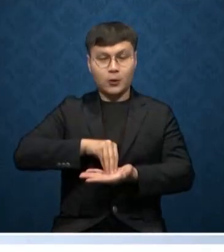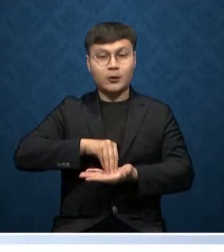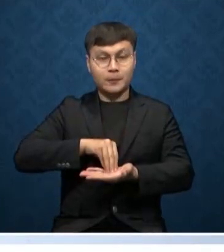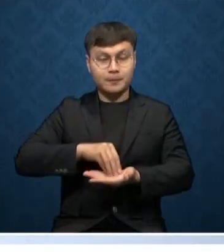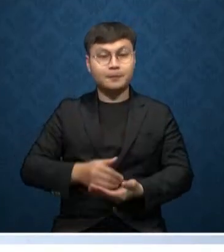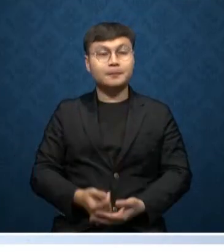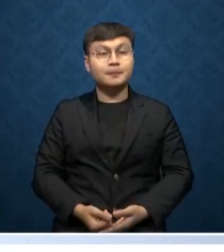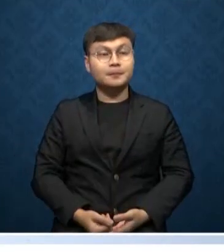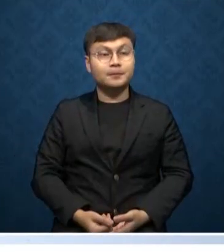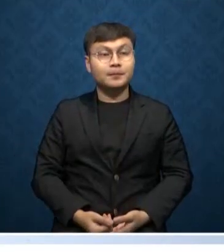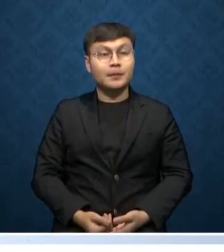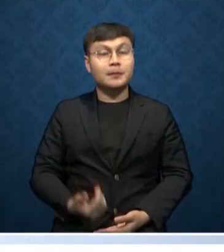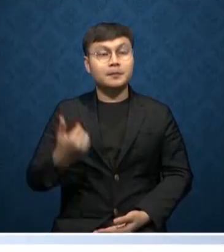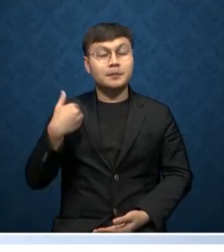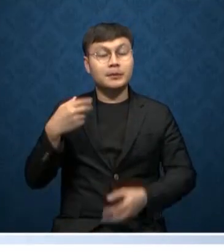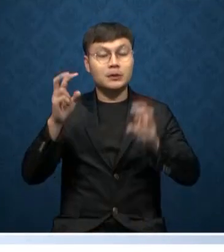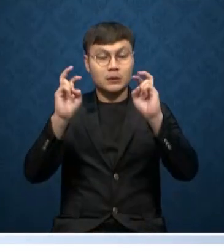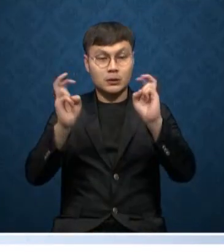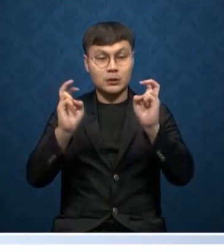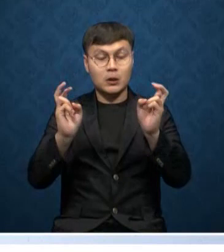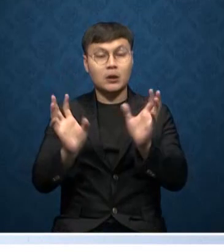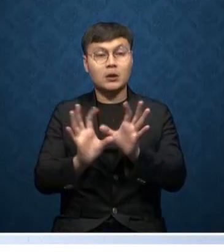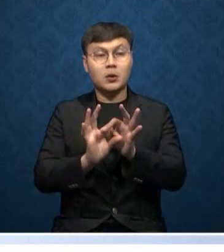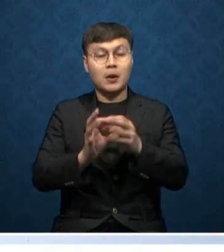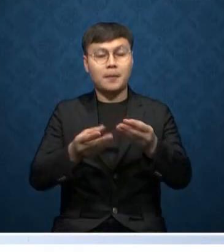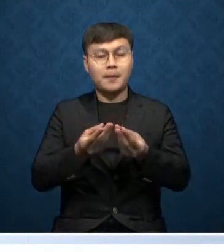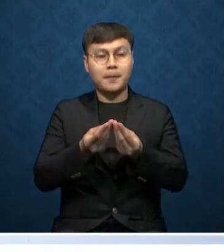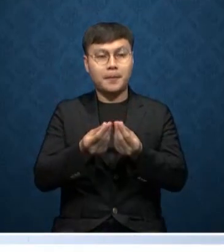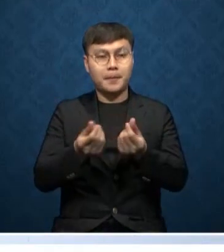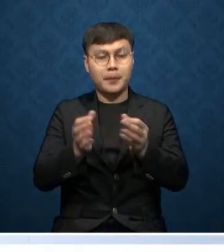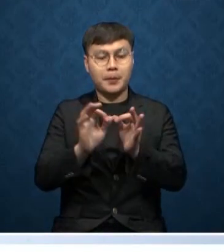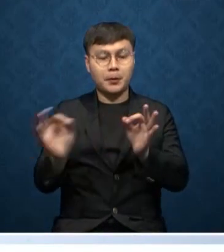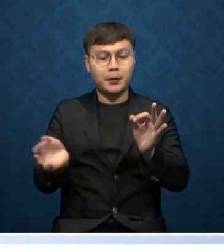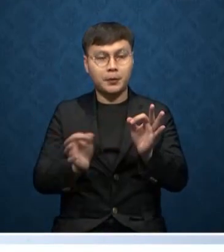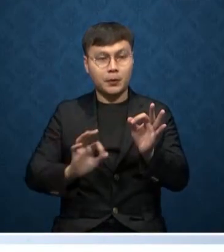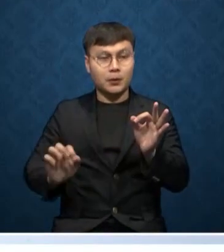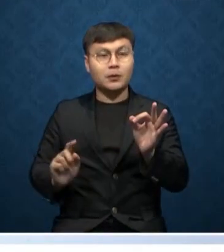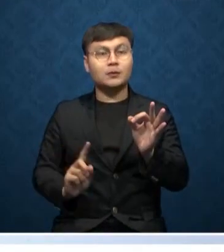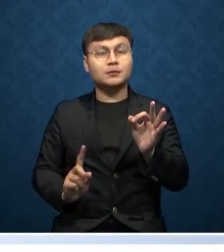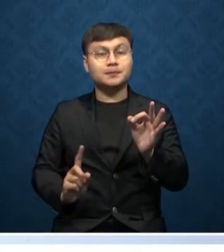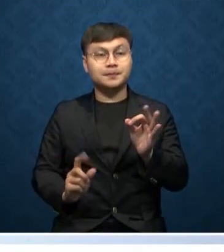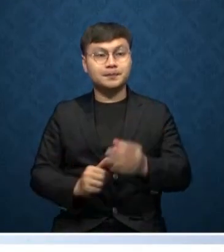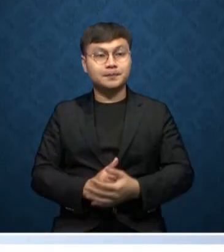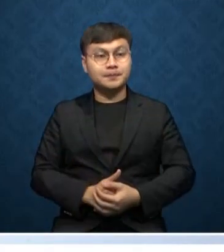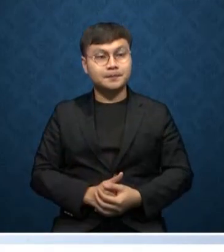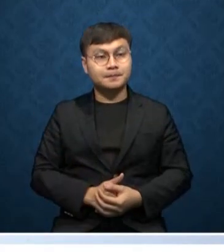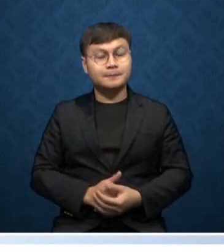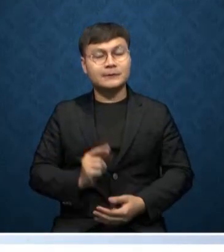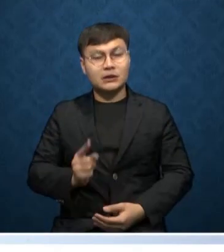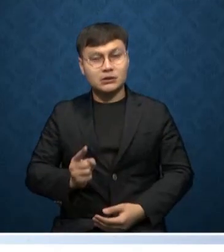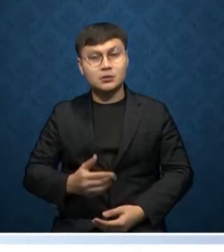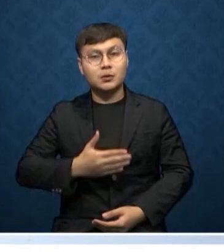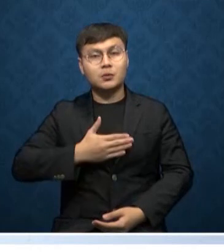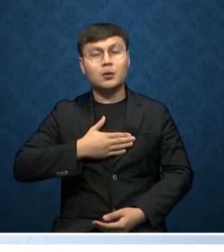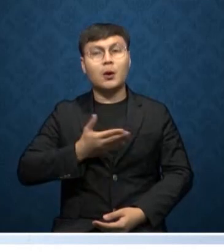ทีนี้จะมีประเด็นในส่วนที่เป็นเรื่องของรายละเอียดอยู่บ้างนะครับที่เอ่อจริงๆเดี๋ยวผมต้องขอ